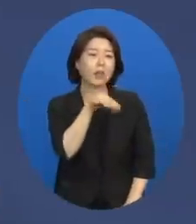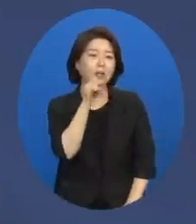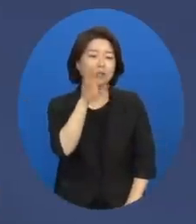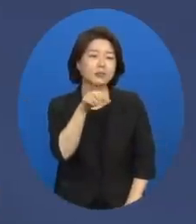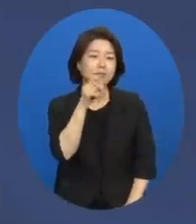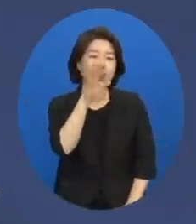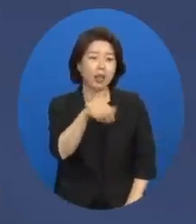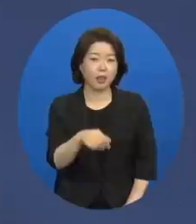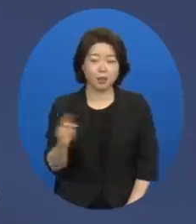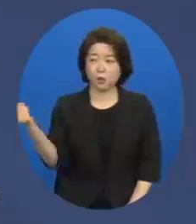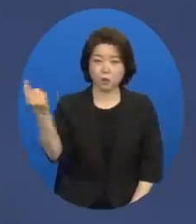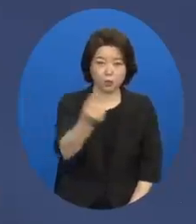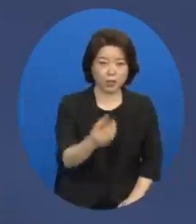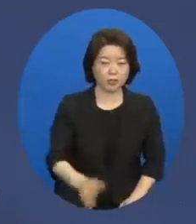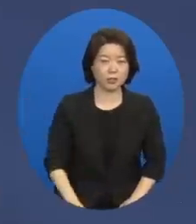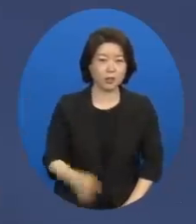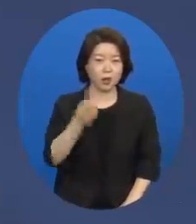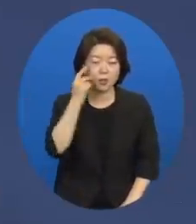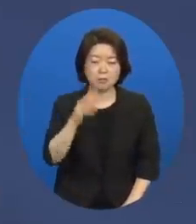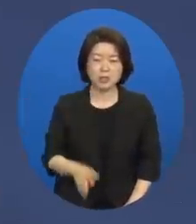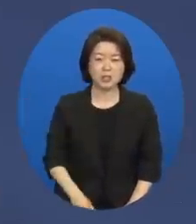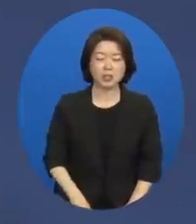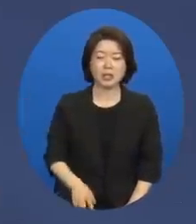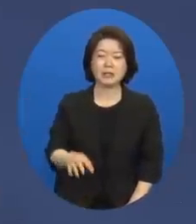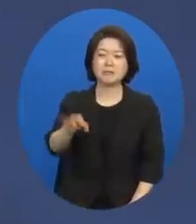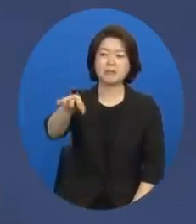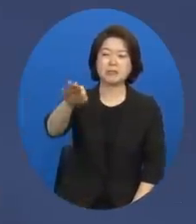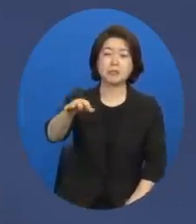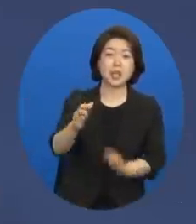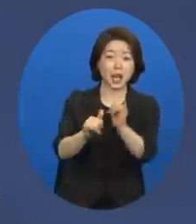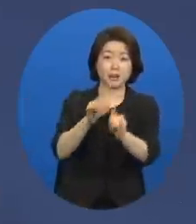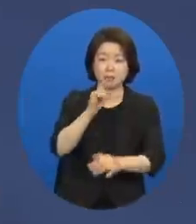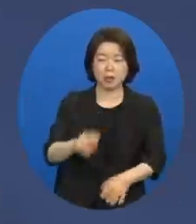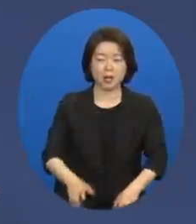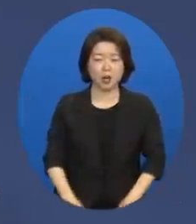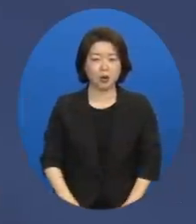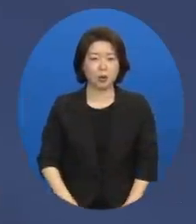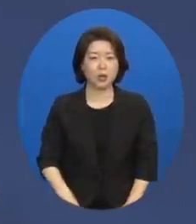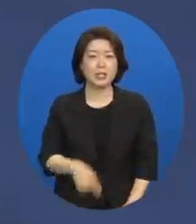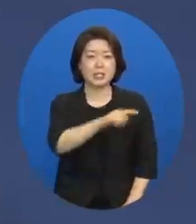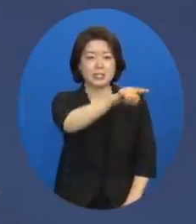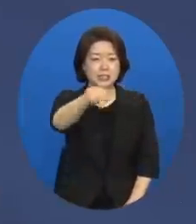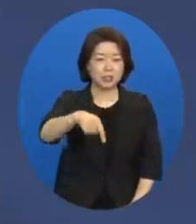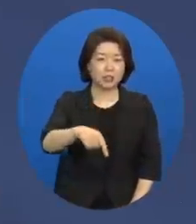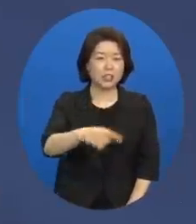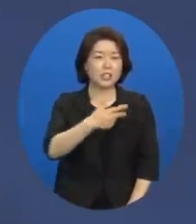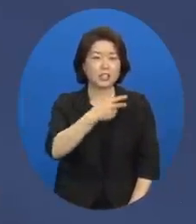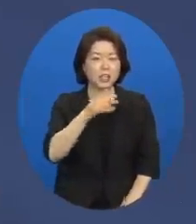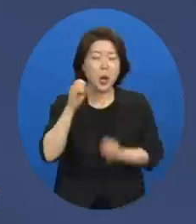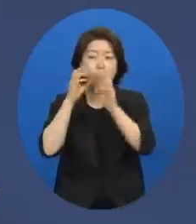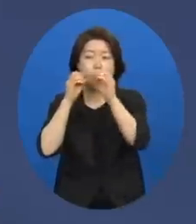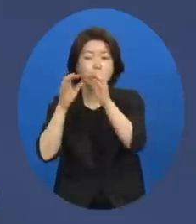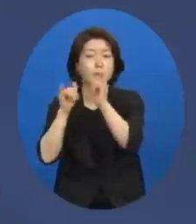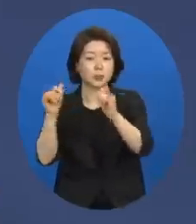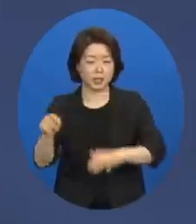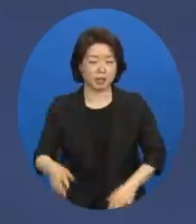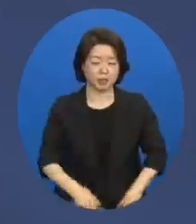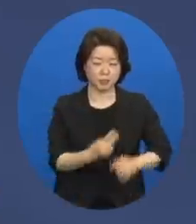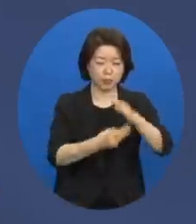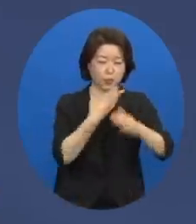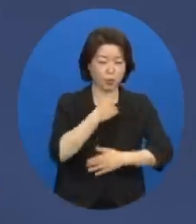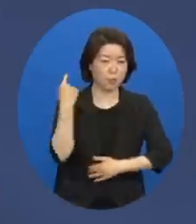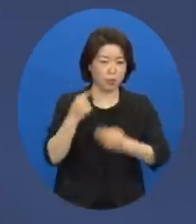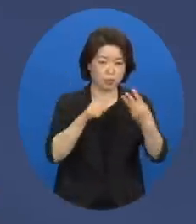굴리는 표현을 하는 미국인들을 비하하는 말인데 그런 표현을 쓰는 무식한 전도자가 요한복음